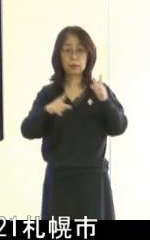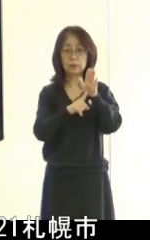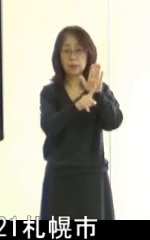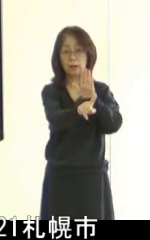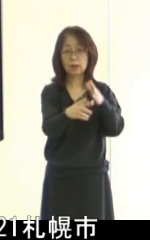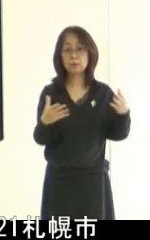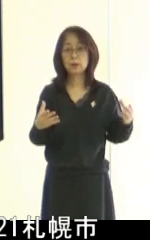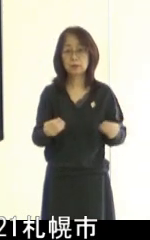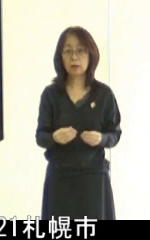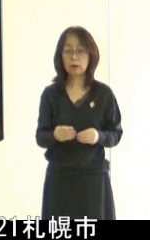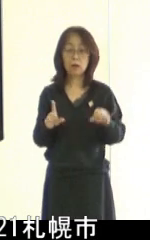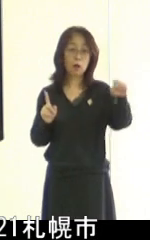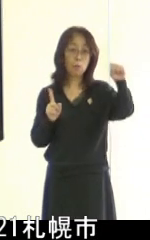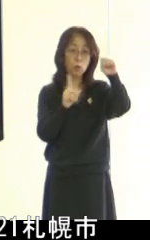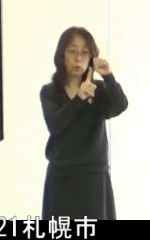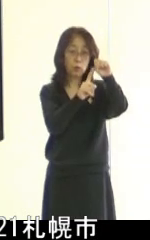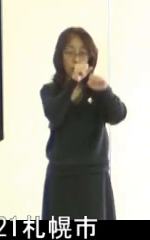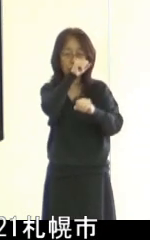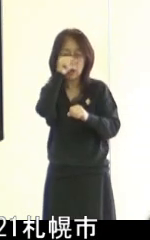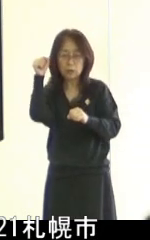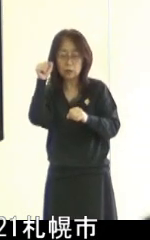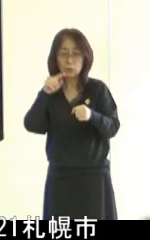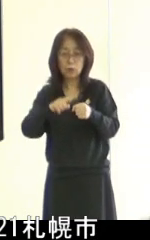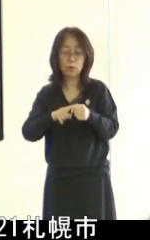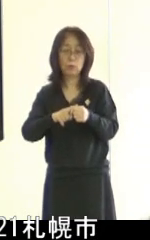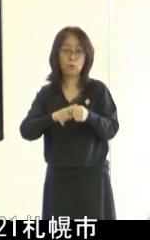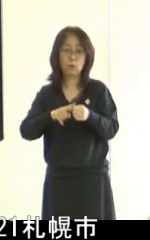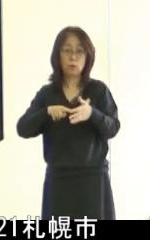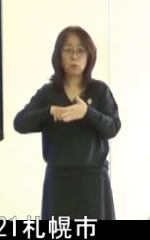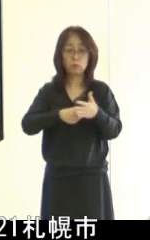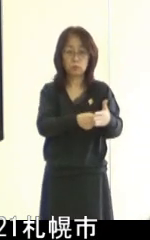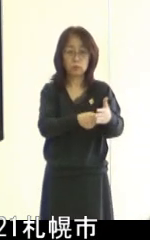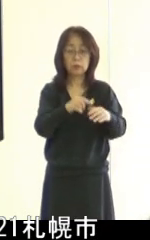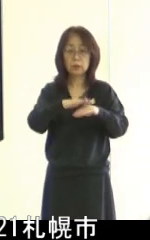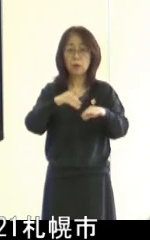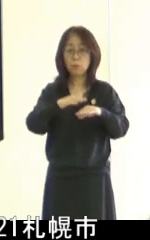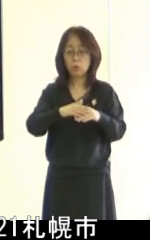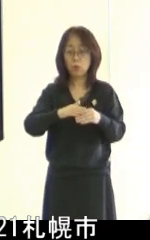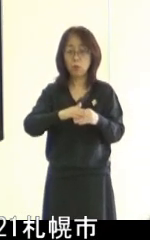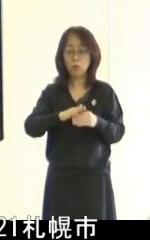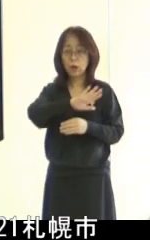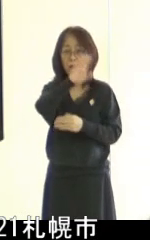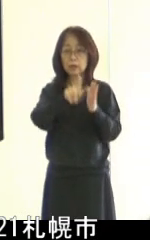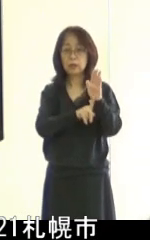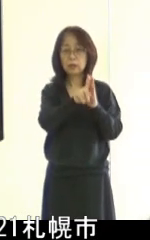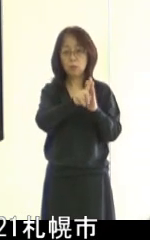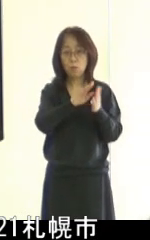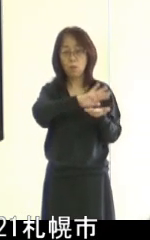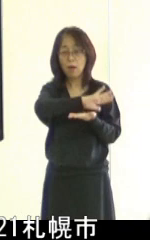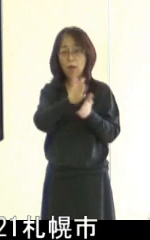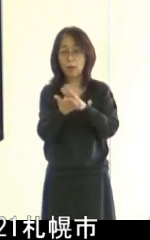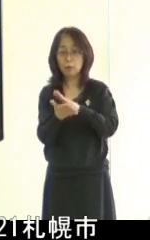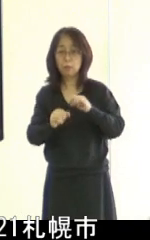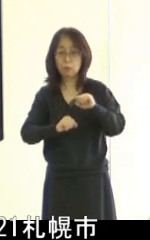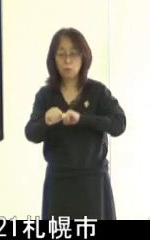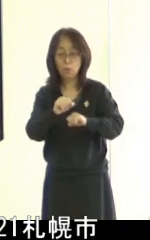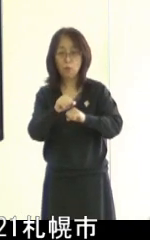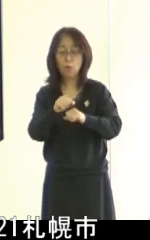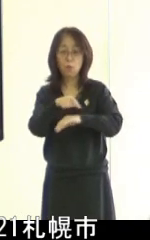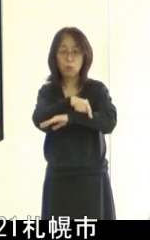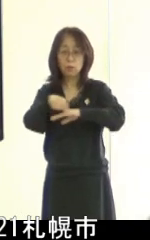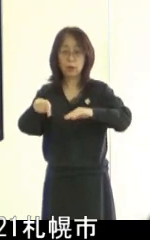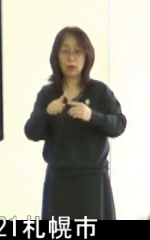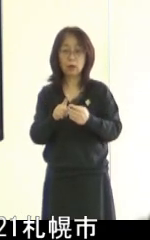度この目標達成に向けた計画であります札幌市気候変動対策行動計画を策定おいてしまし